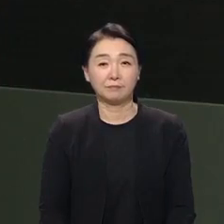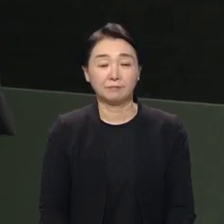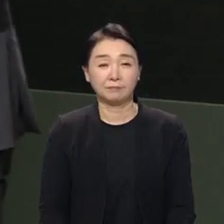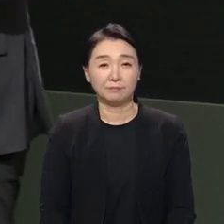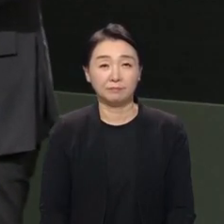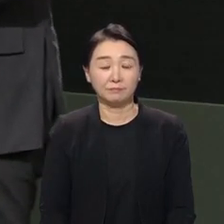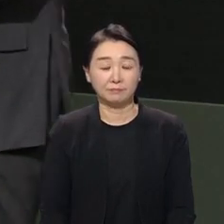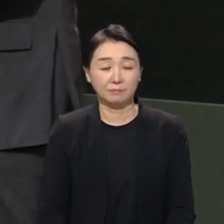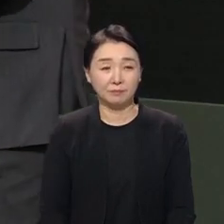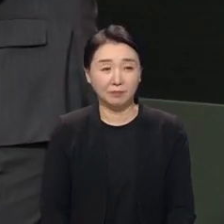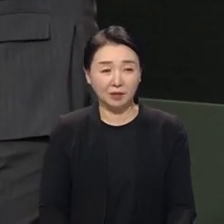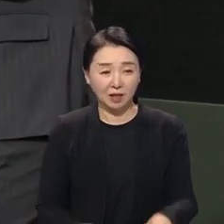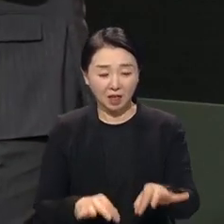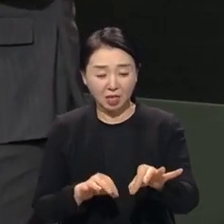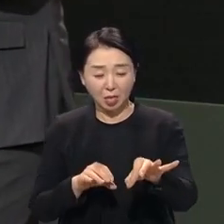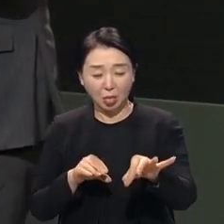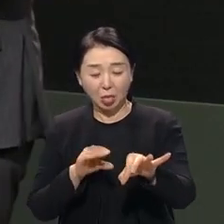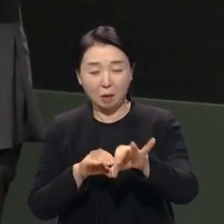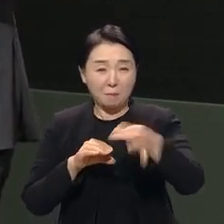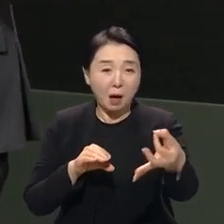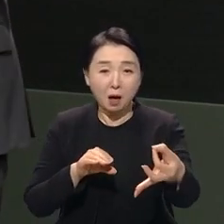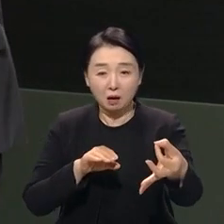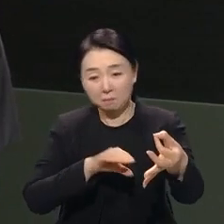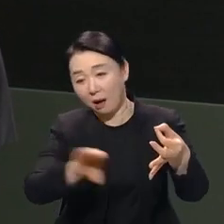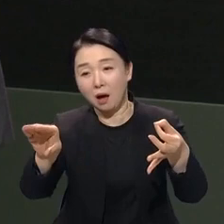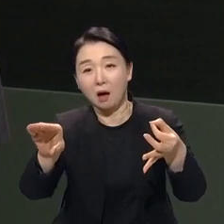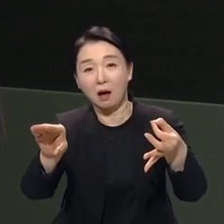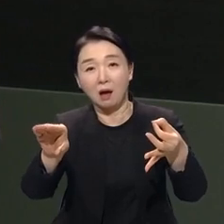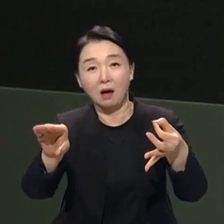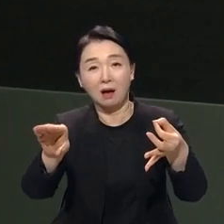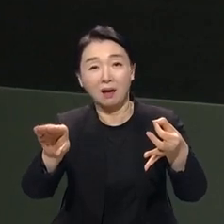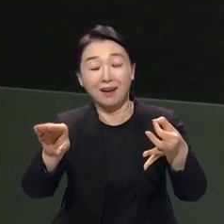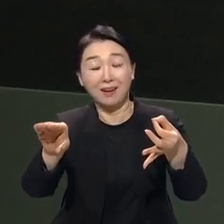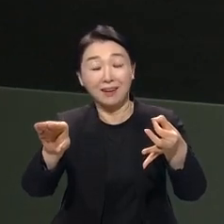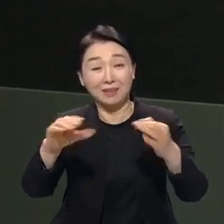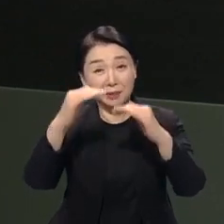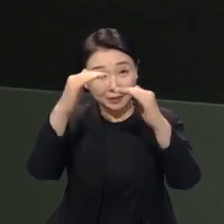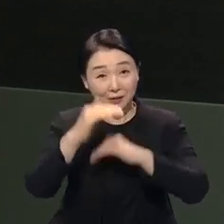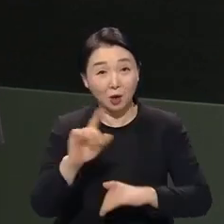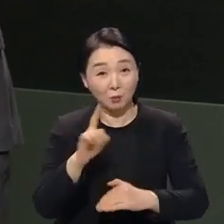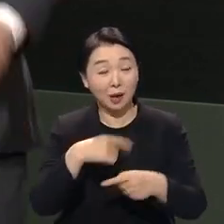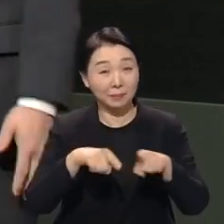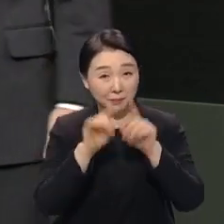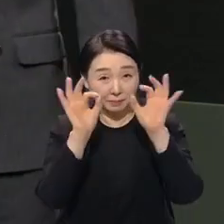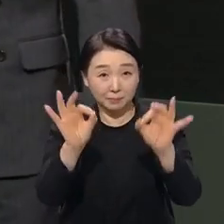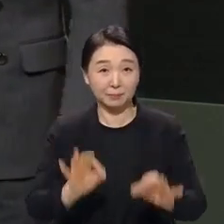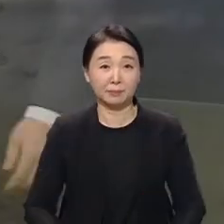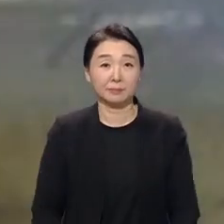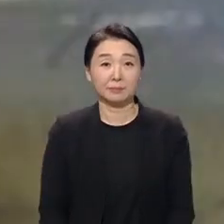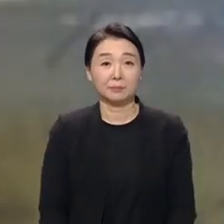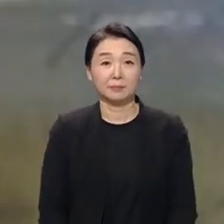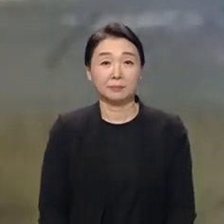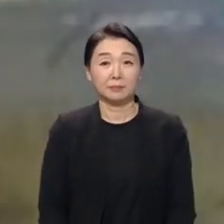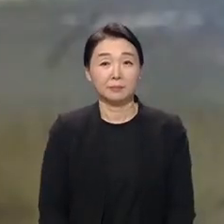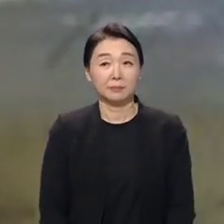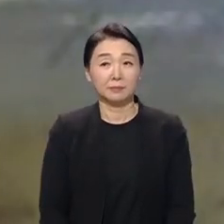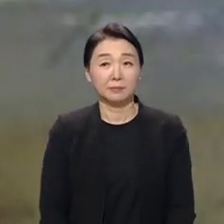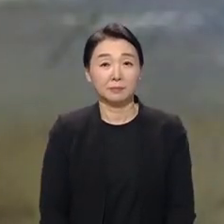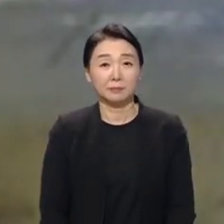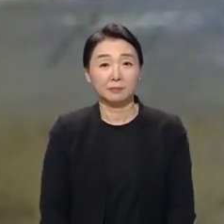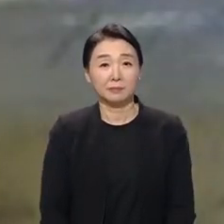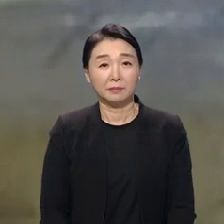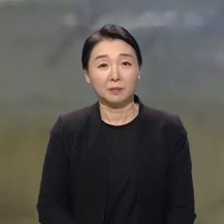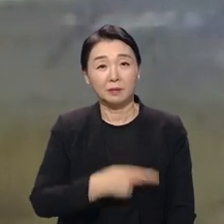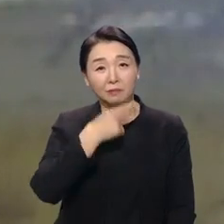오토바이 넘어뜨리고 생입니다 자 이번에는 사방 가족께서 제보해 주신 사건 영상 만나 보시죠 자